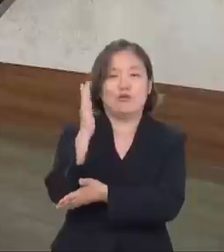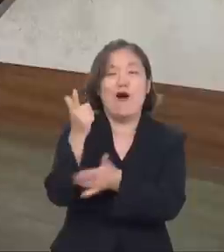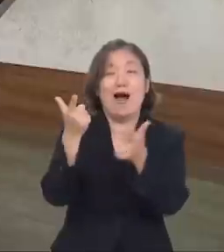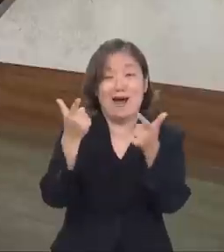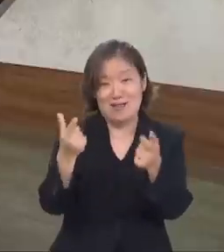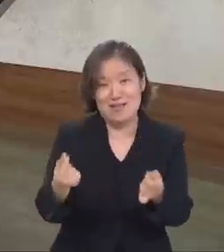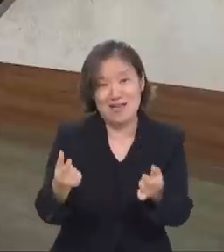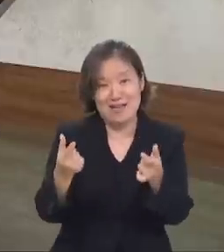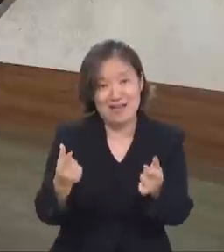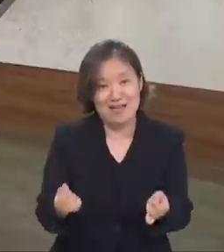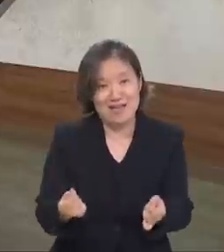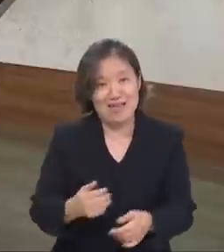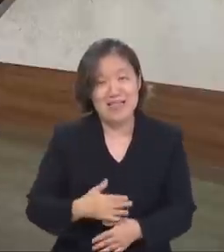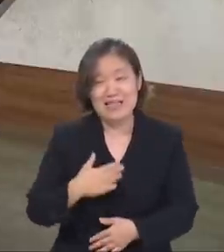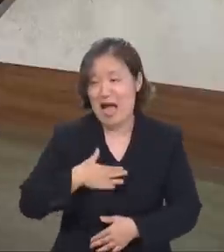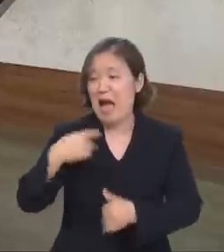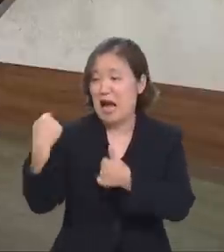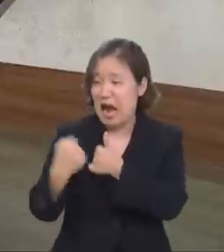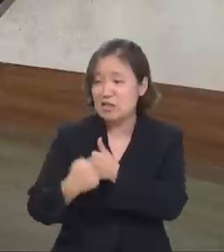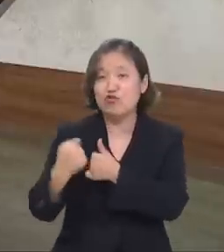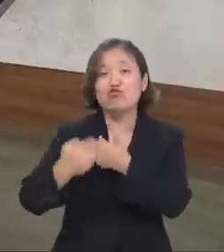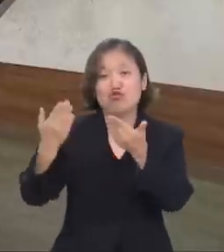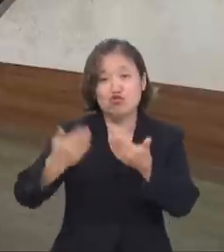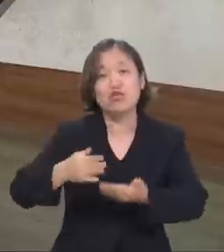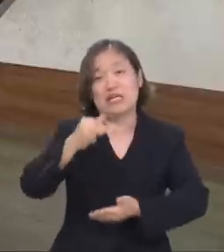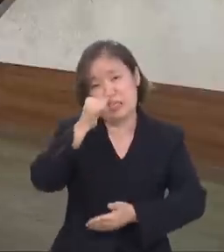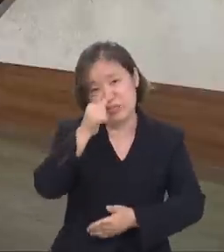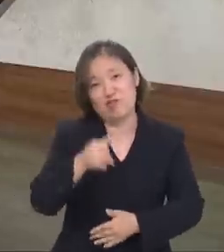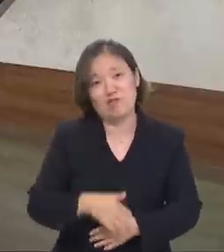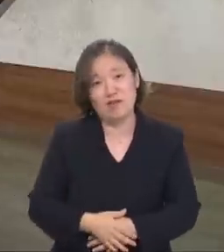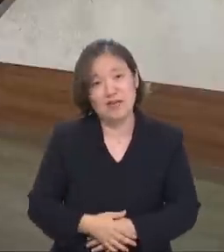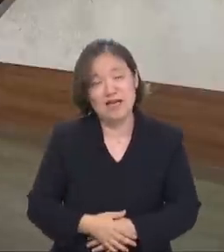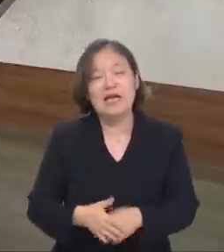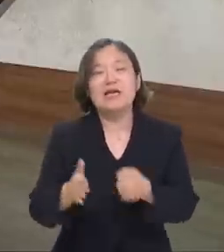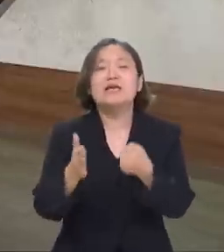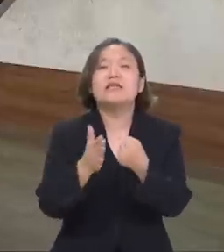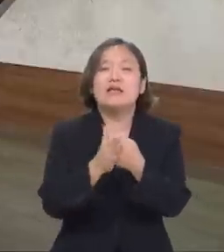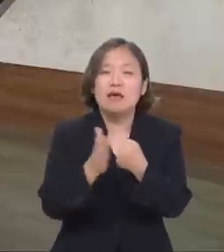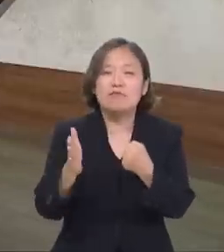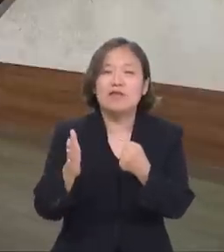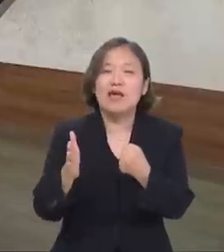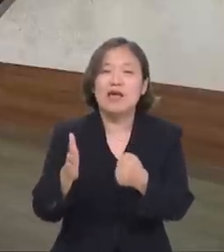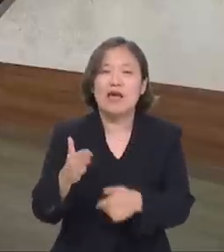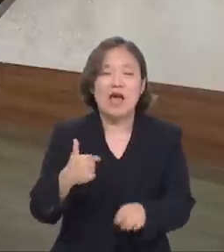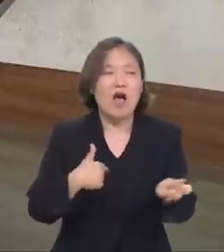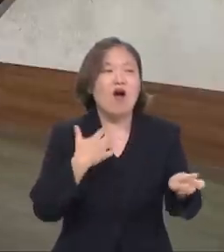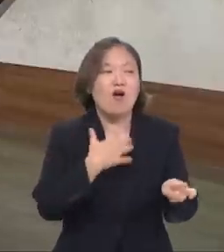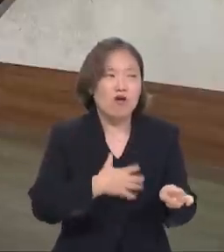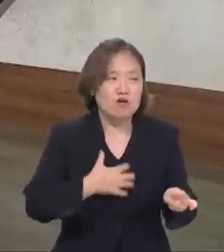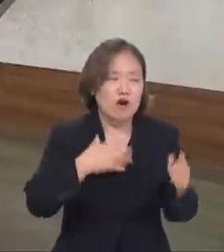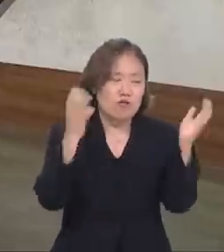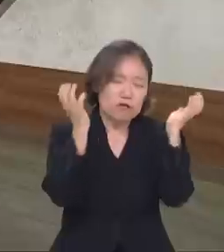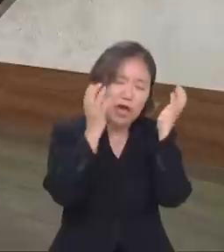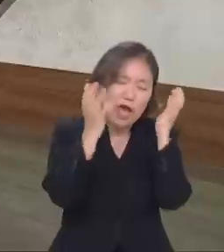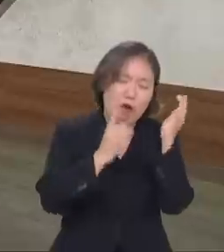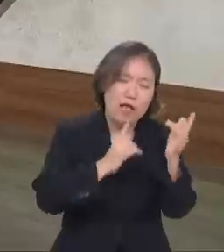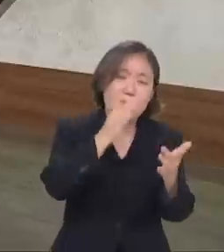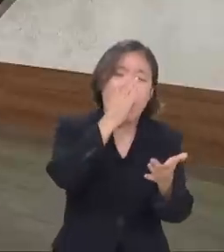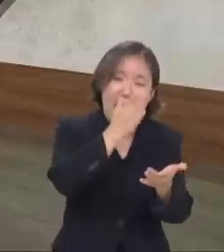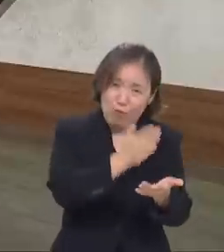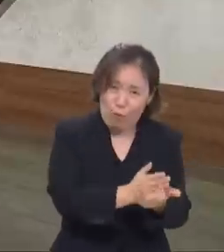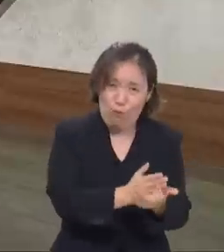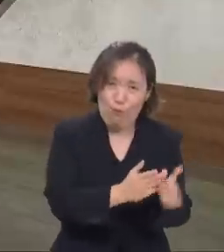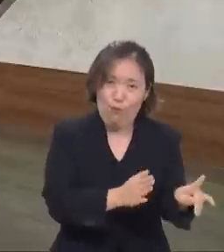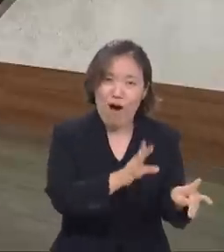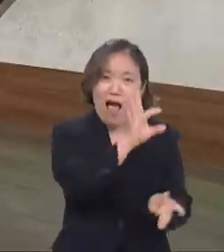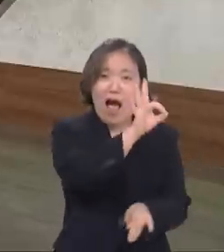불자님 그렇게 괴로워만 하지 마시고 그 암세포가 세법하고 있는 그 소리를